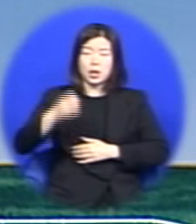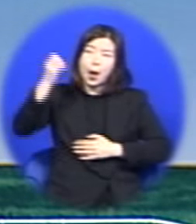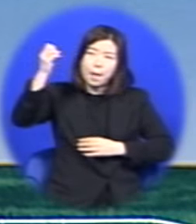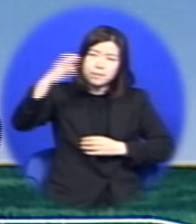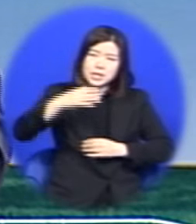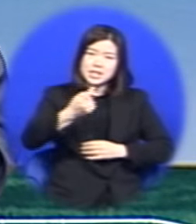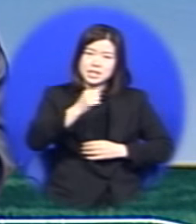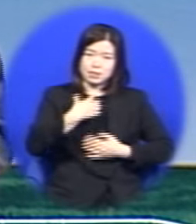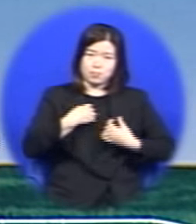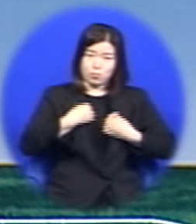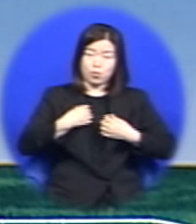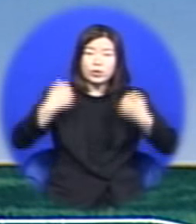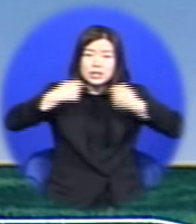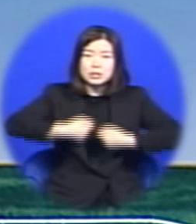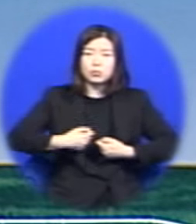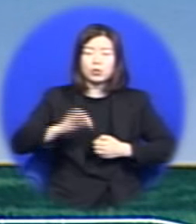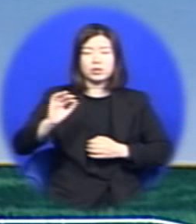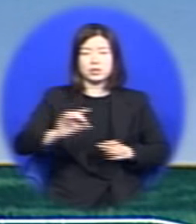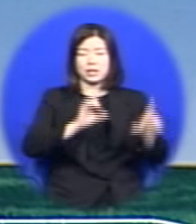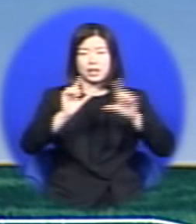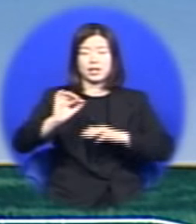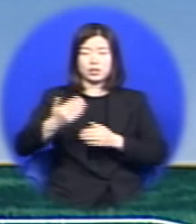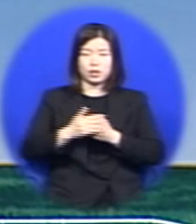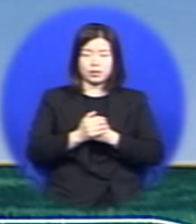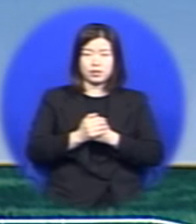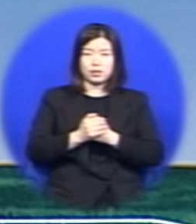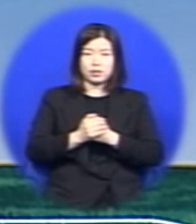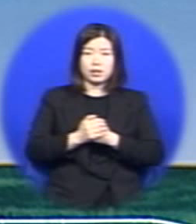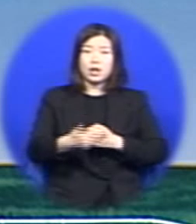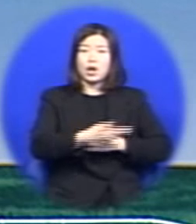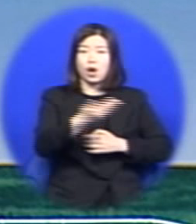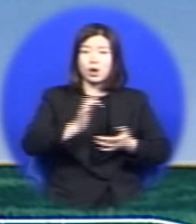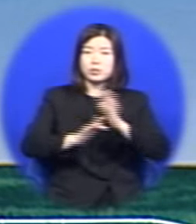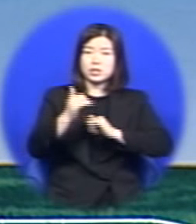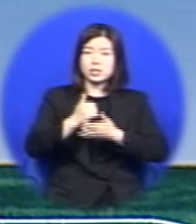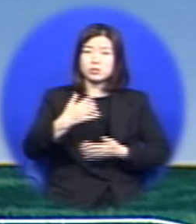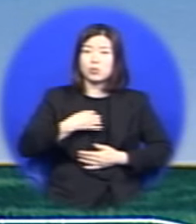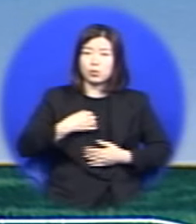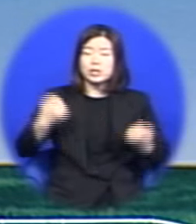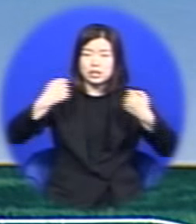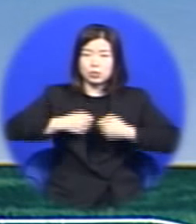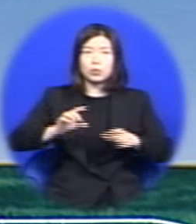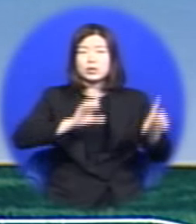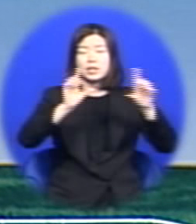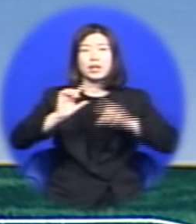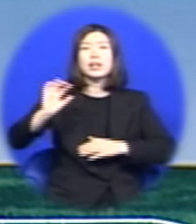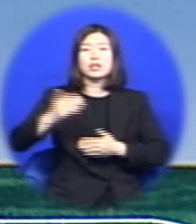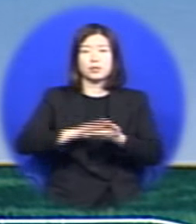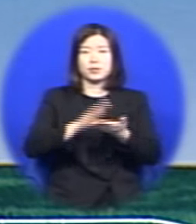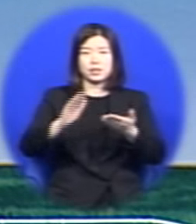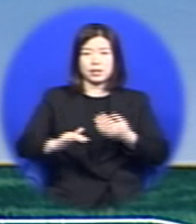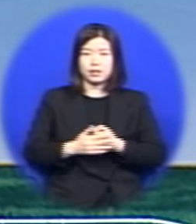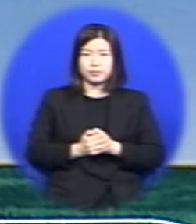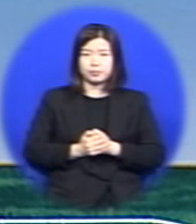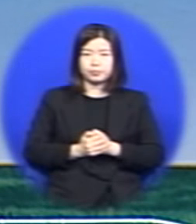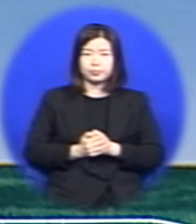됩니다. 여러분, 예수님 옷을 입고 살아야 됩니다.